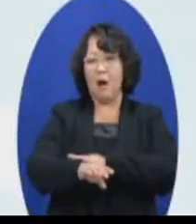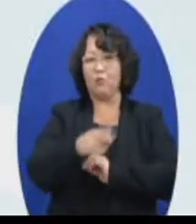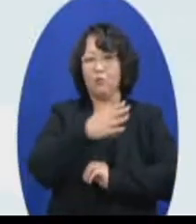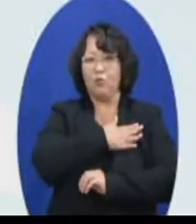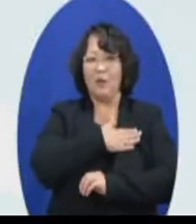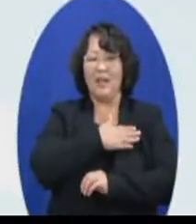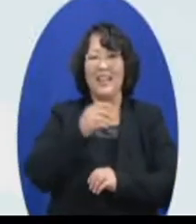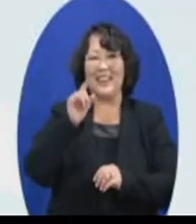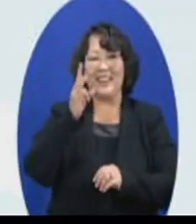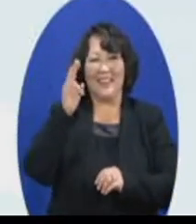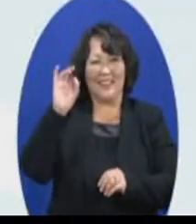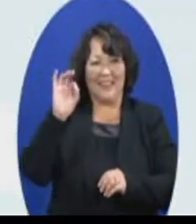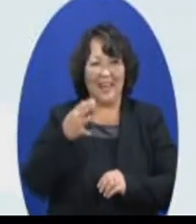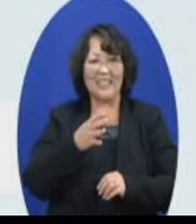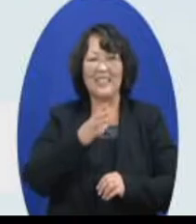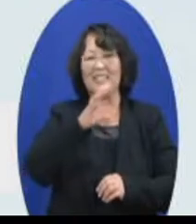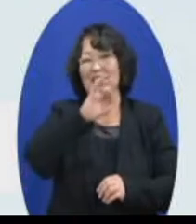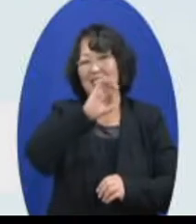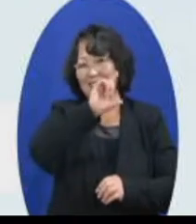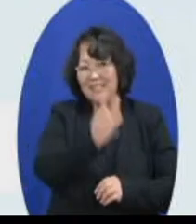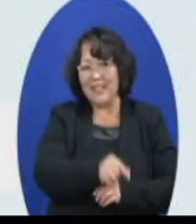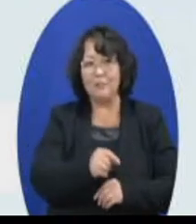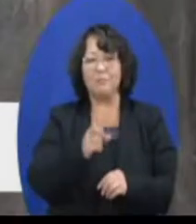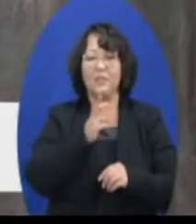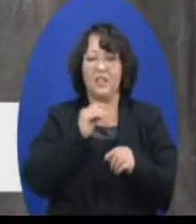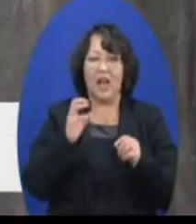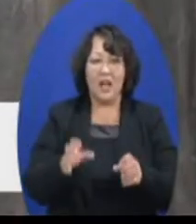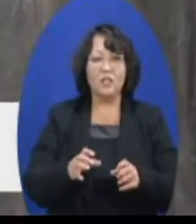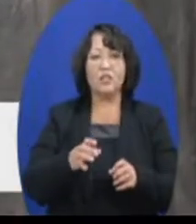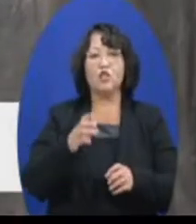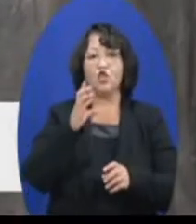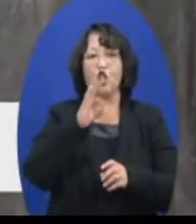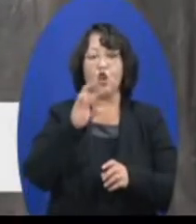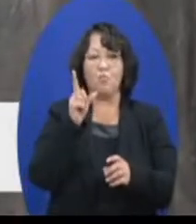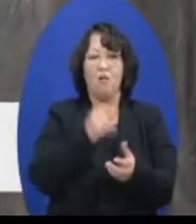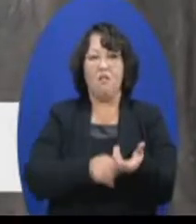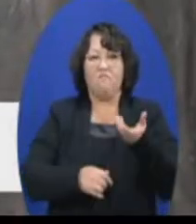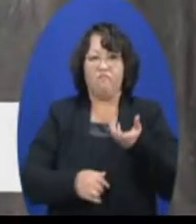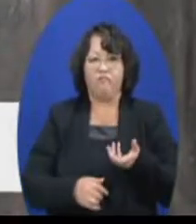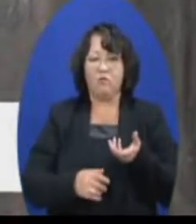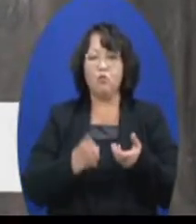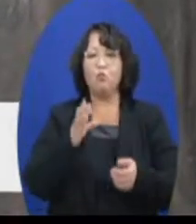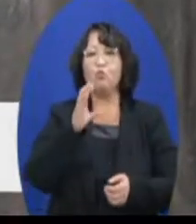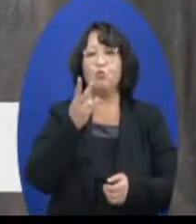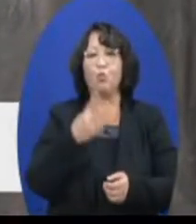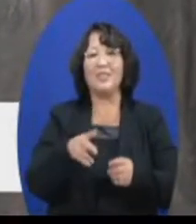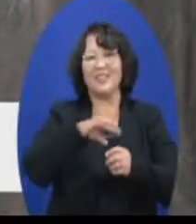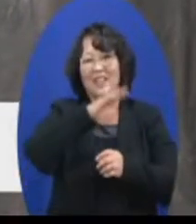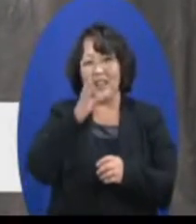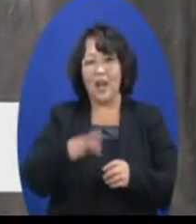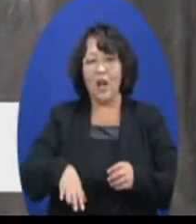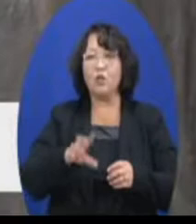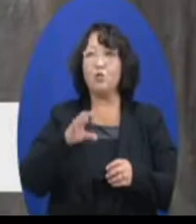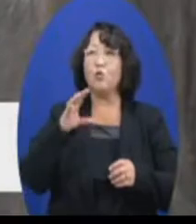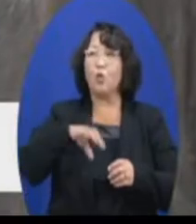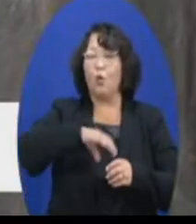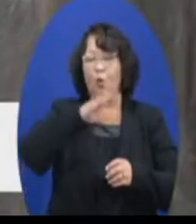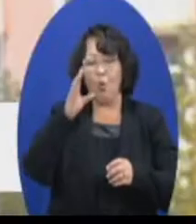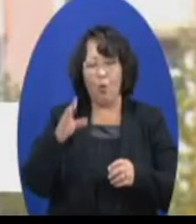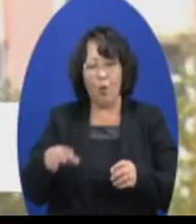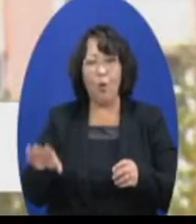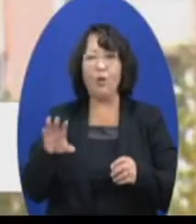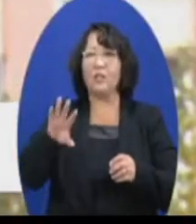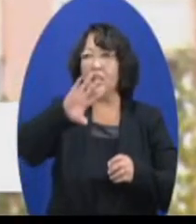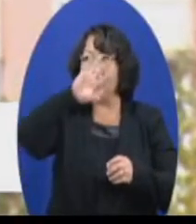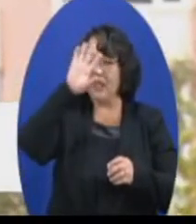дээр наран саран гэсэн бичээс үхий чимэгтэй, морин хүрэмдээ алтан соён бүх хурд асааж, сүн далай, сүмбөр улс, гүн цэнхэр огторгууг